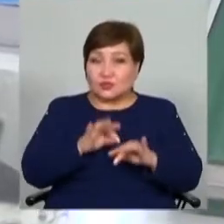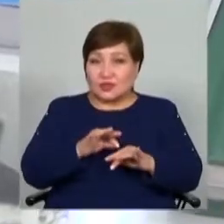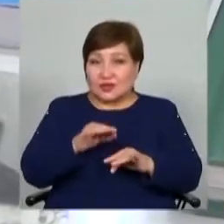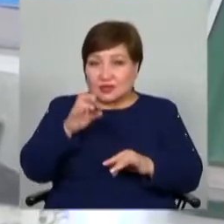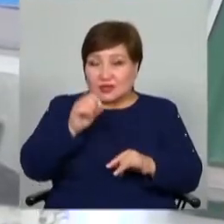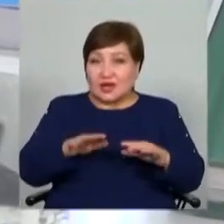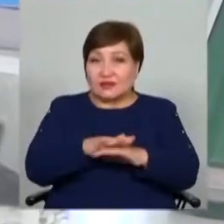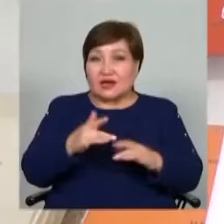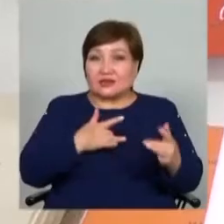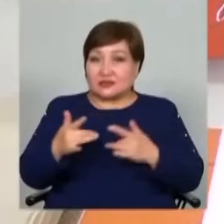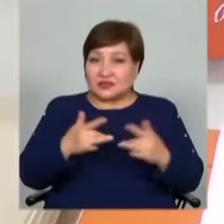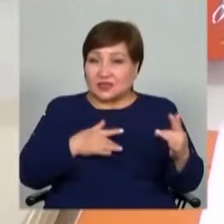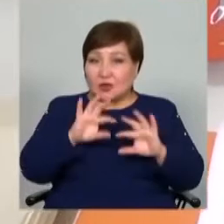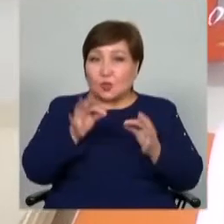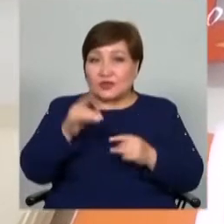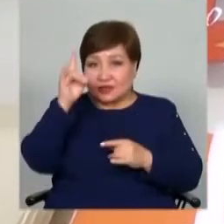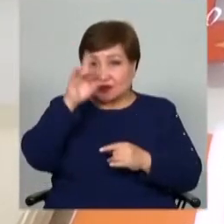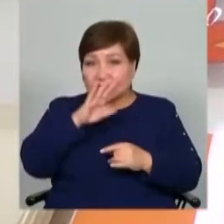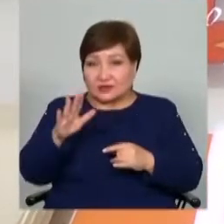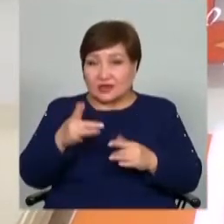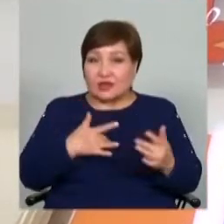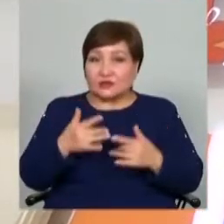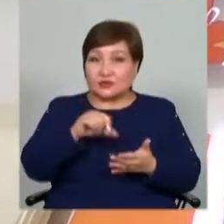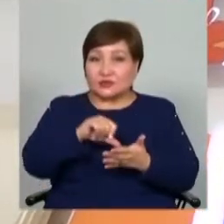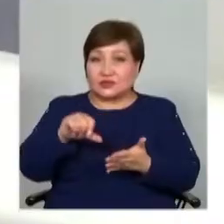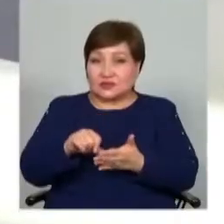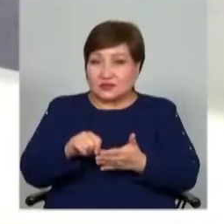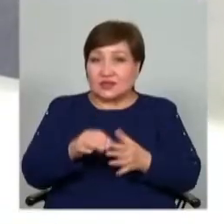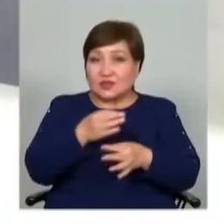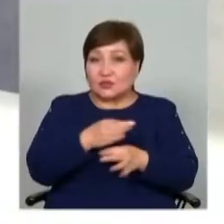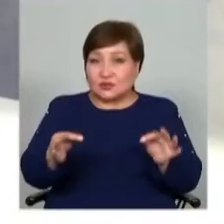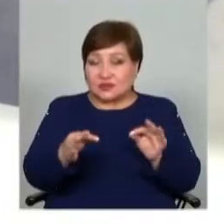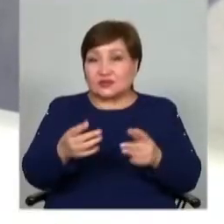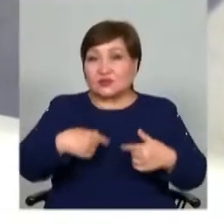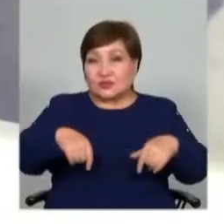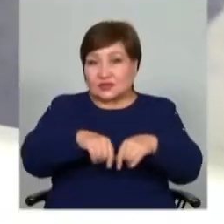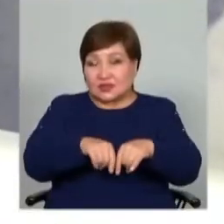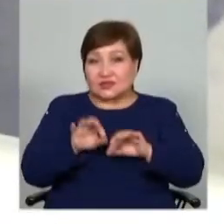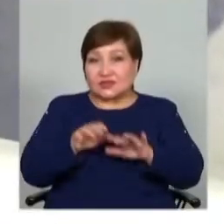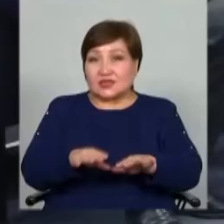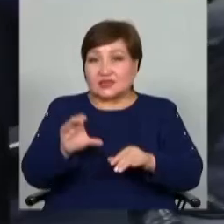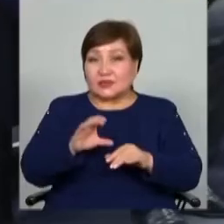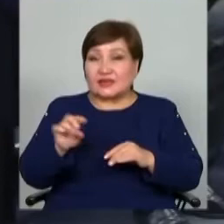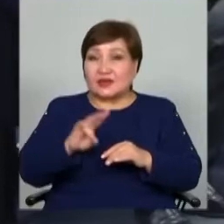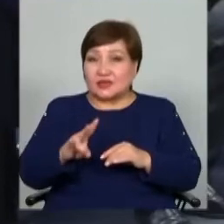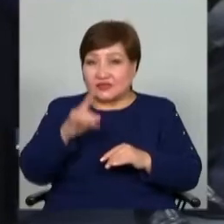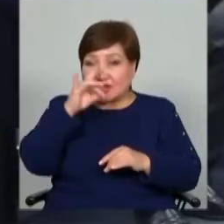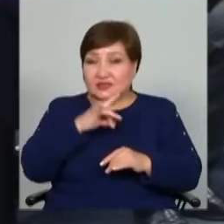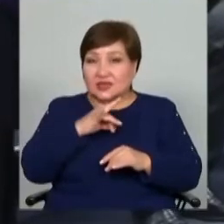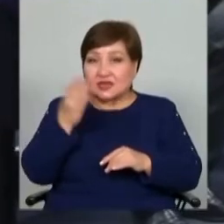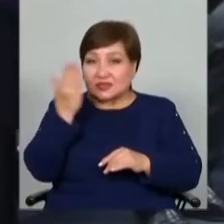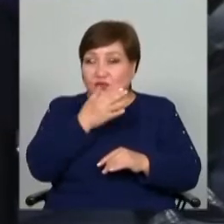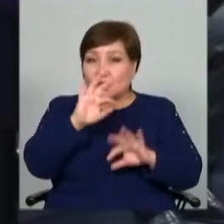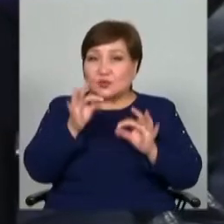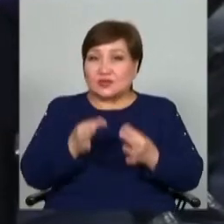қайраткерлері, кинотанушылар мен актерлер қатысты. Тәуелсіздік қарсаңында ұйымдастырылған шарада Сатыбалды Нарымбетовтің қазақ кино өнеріне қосқан үлесі